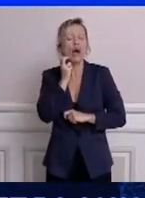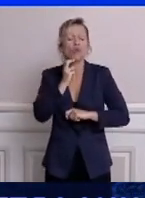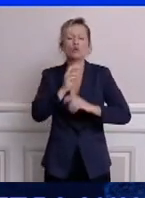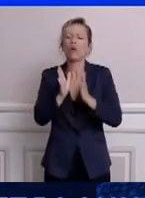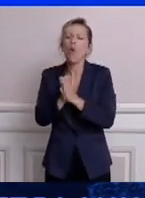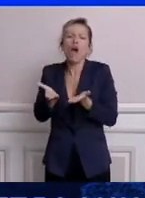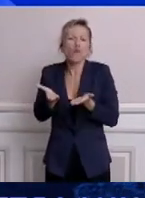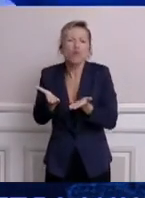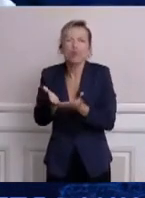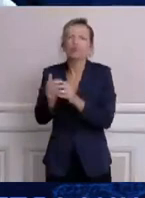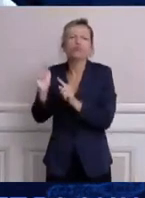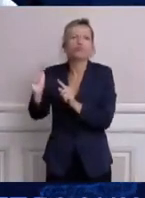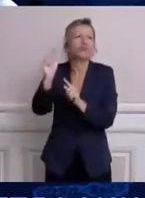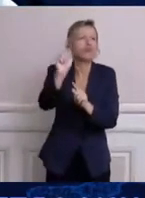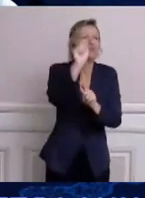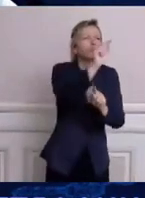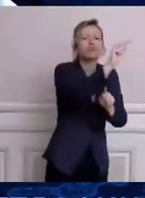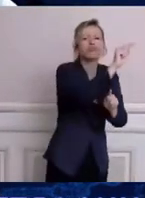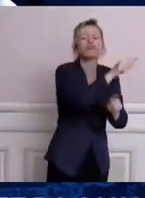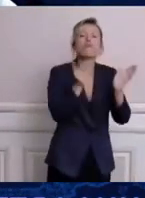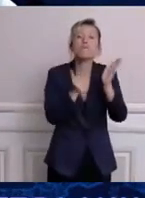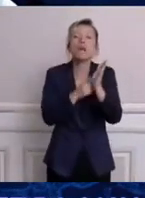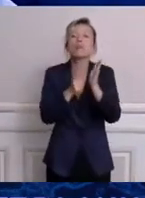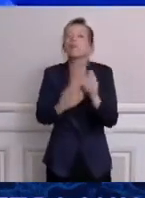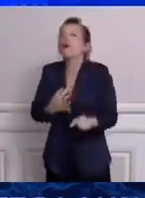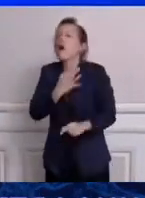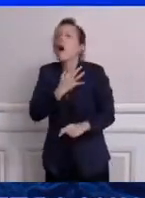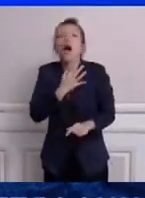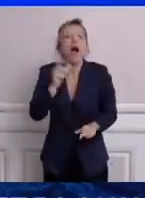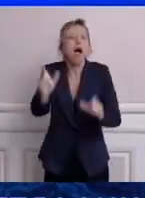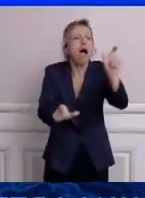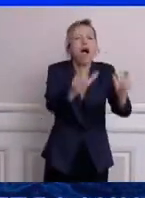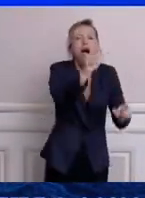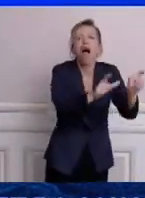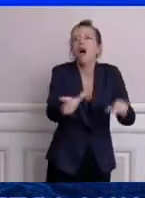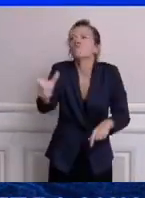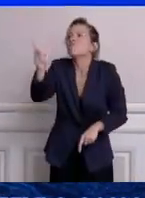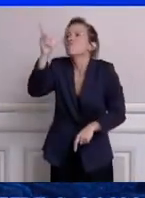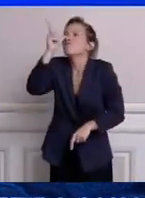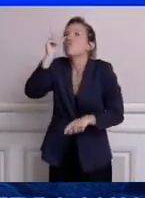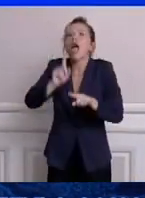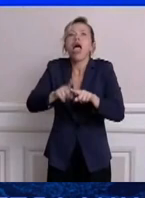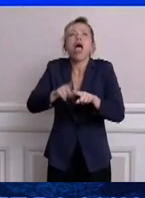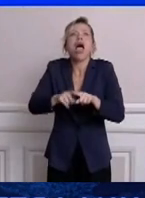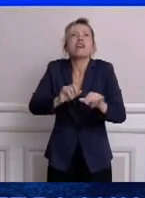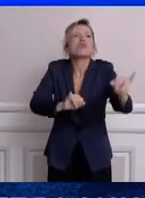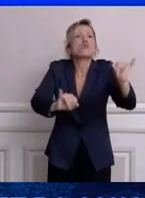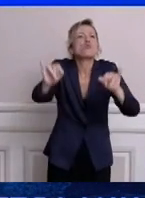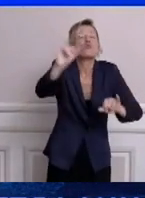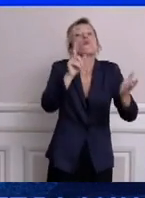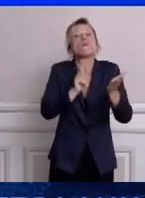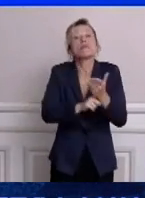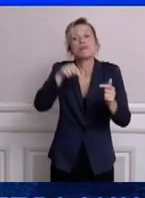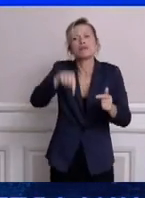Φούρνους και στη Θήμενα. Εκεί όπου χτυπάνε οι καρδιές των περήφανων ακριτών μας. Σήμερα ξεκινάμε μια